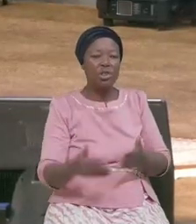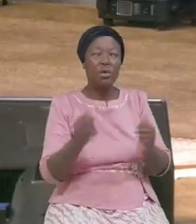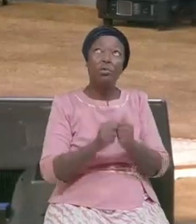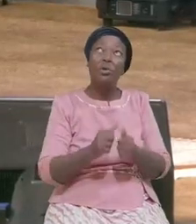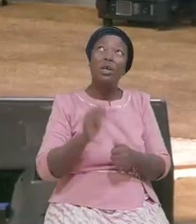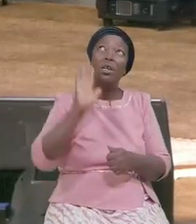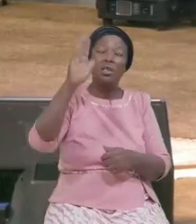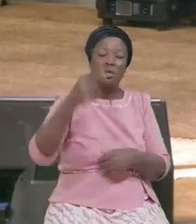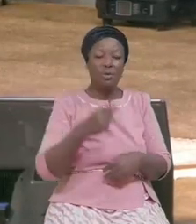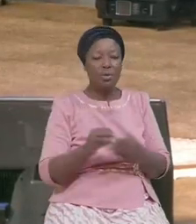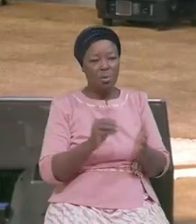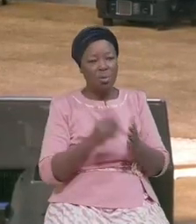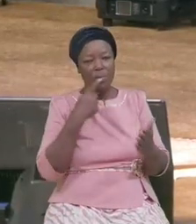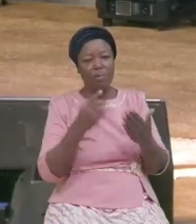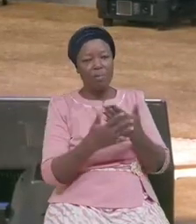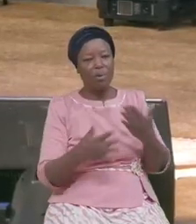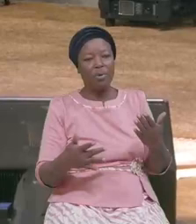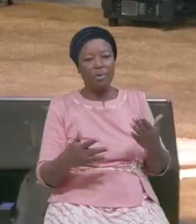sang.